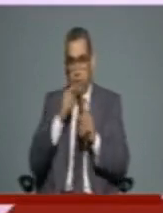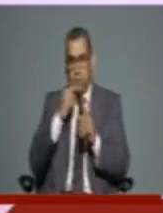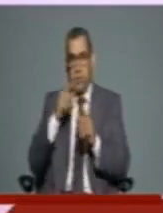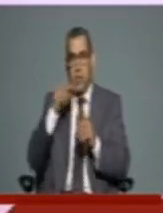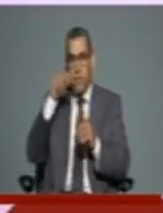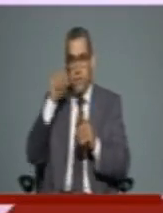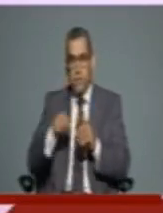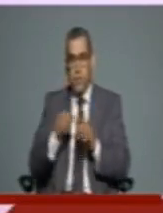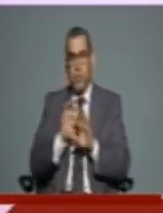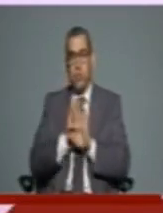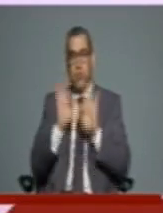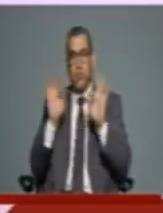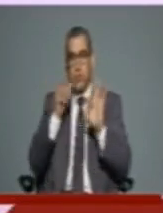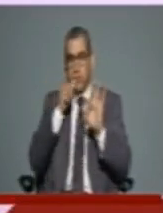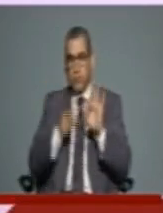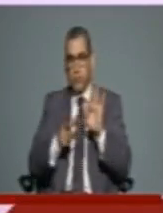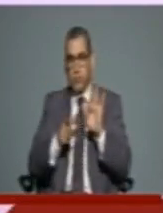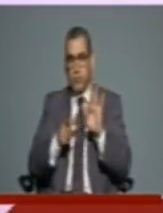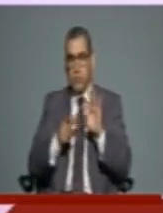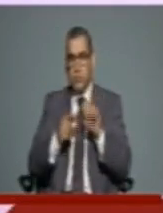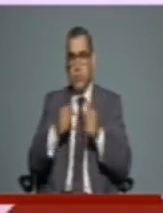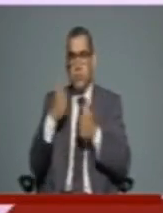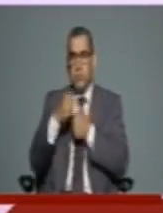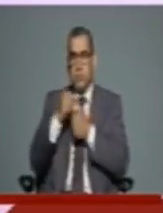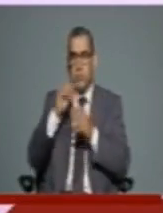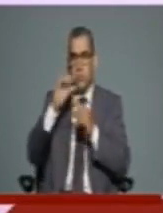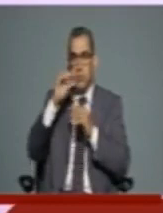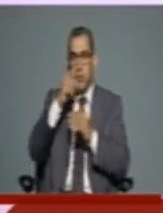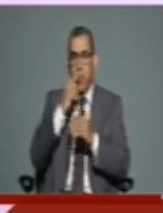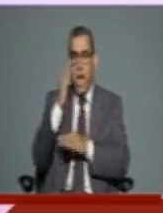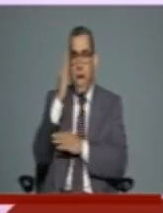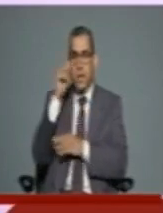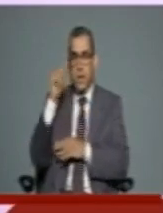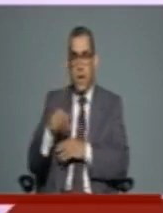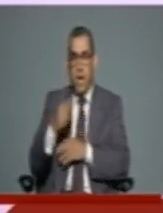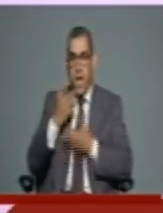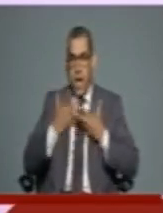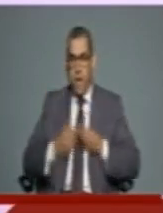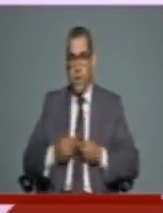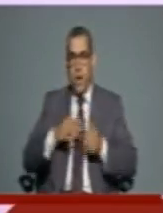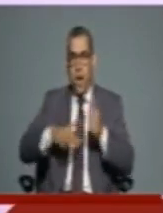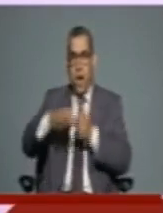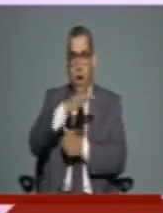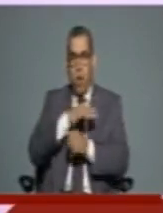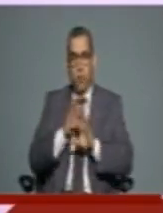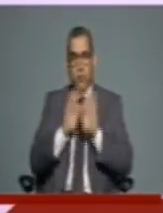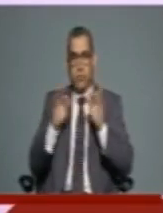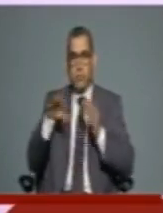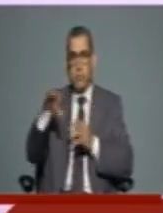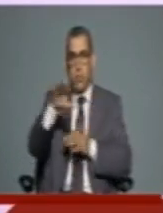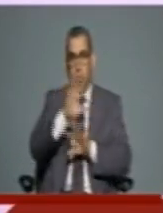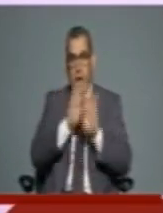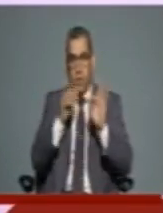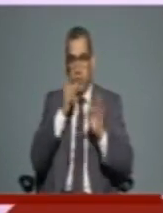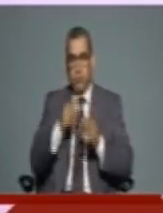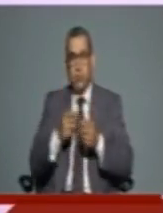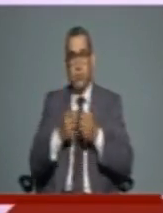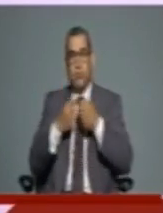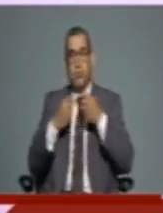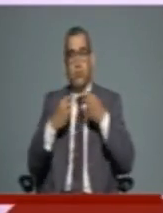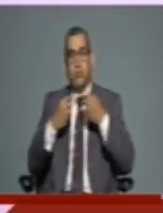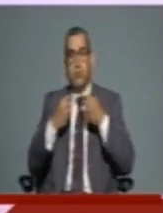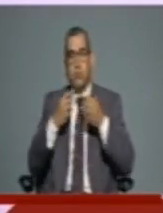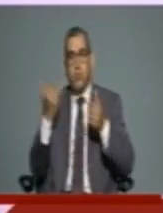يمثل جزء أساسي من الأمن القومي لكل البلاد، وخاصة